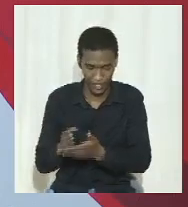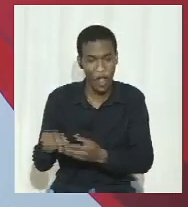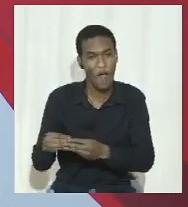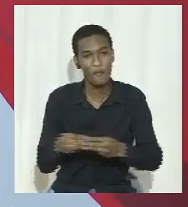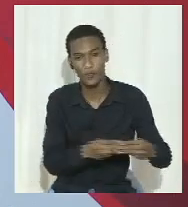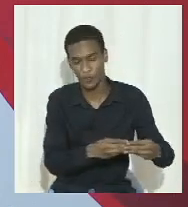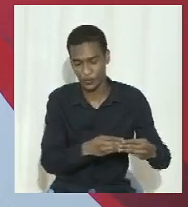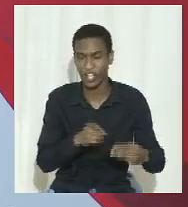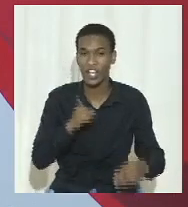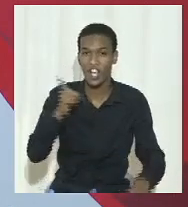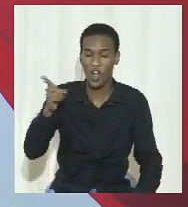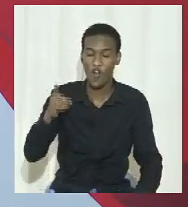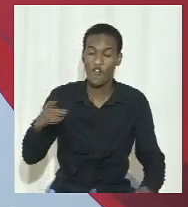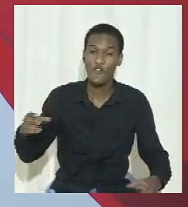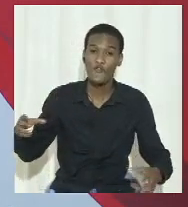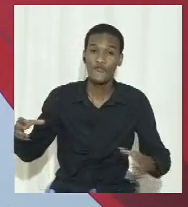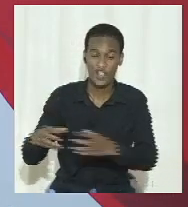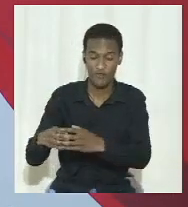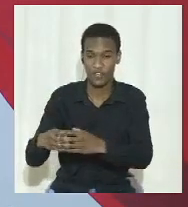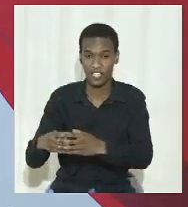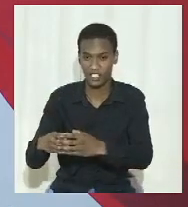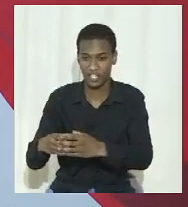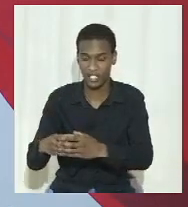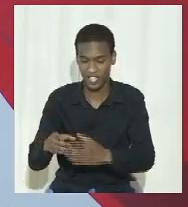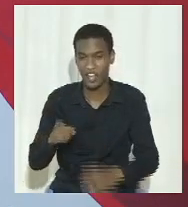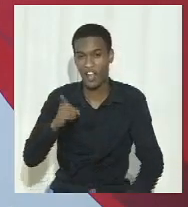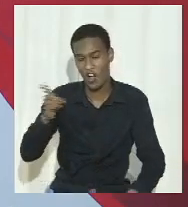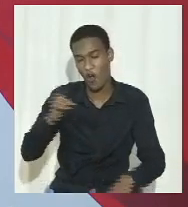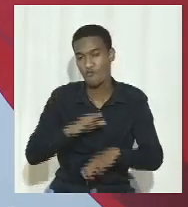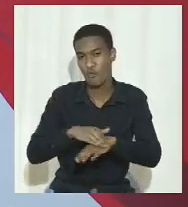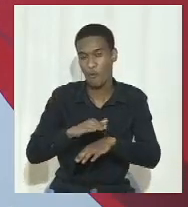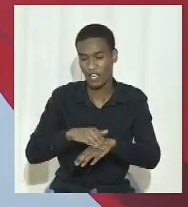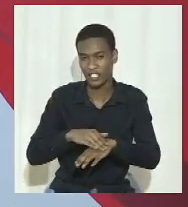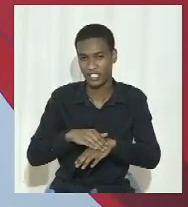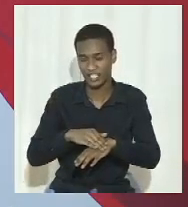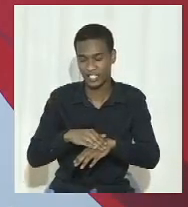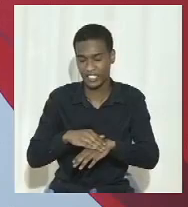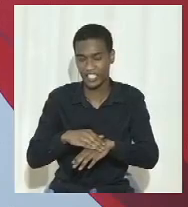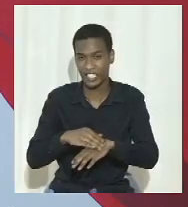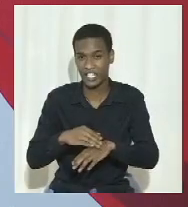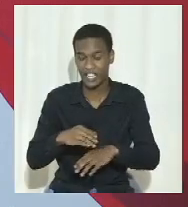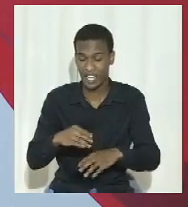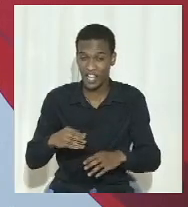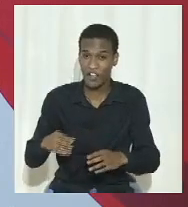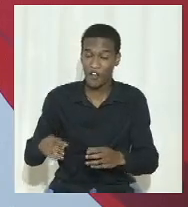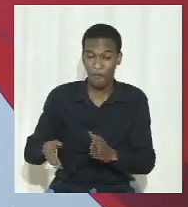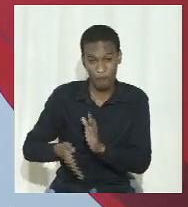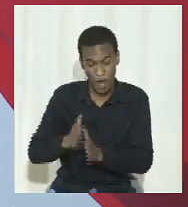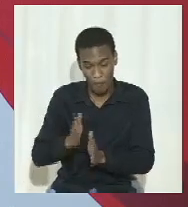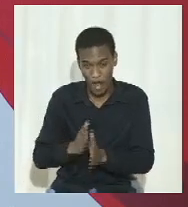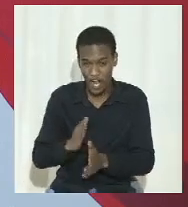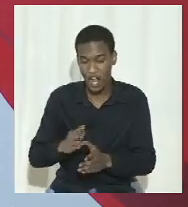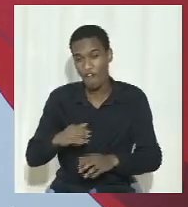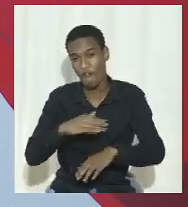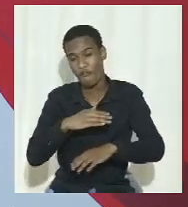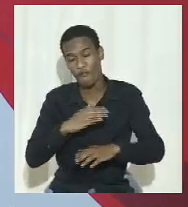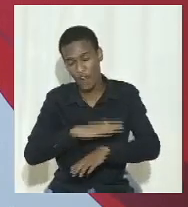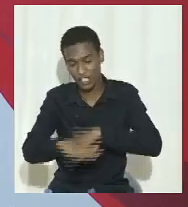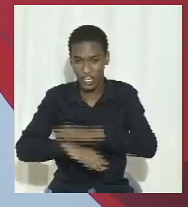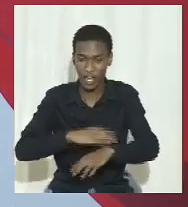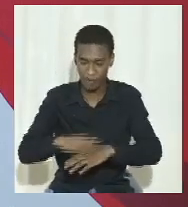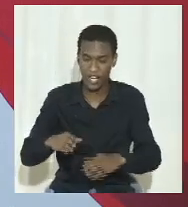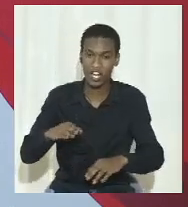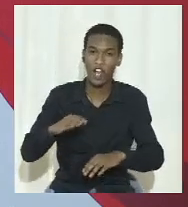amin'ny fanatanterana ny fepetra amin'ny amehana ara-pahasalamana nitondra fanazavana momba ny fahazon-dalana